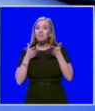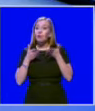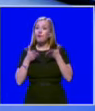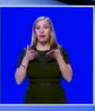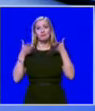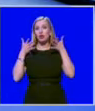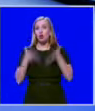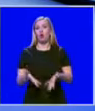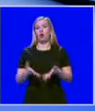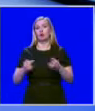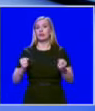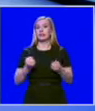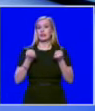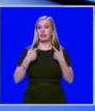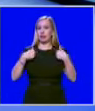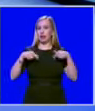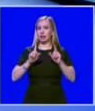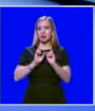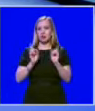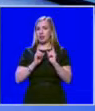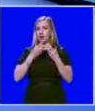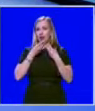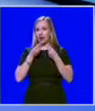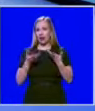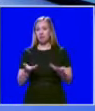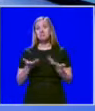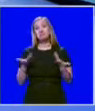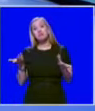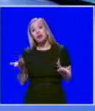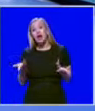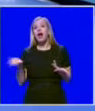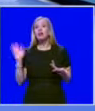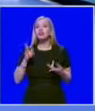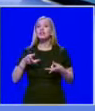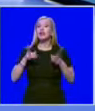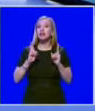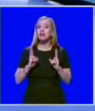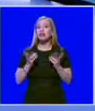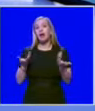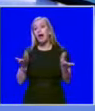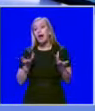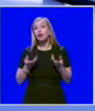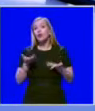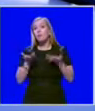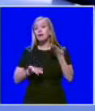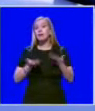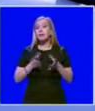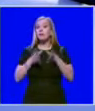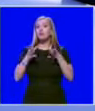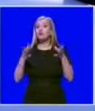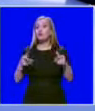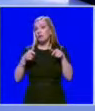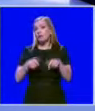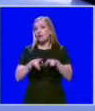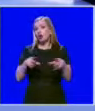която днеска наблюдавах. Не има и на нас не ни харесва. А как ще се реши? Ще се реши така, както прецени мнозинството в Народното събрание,